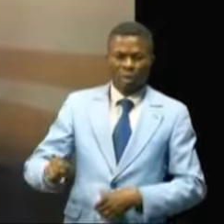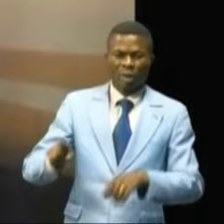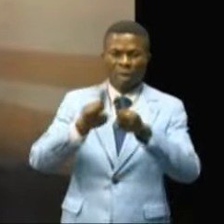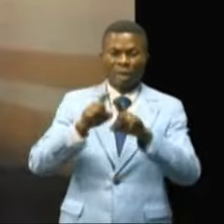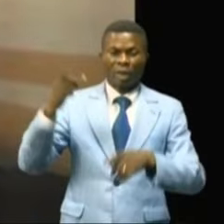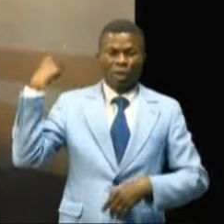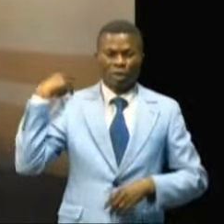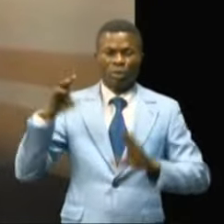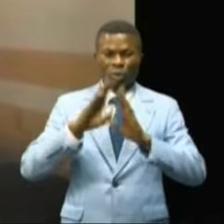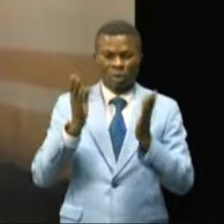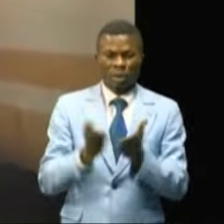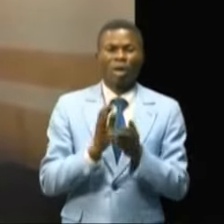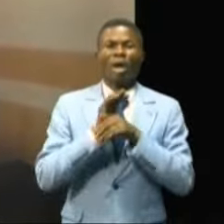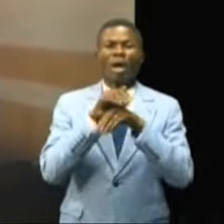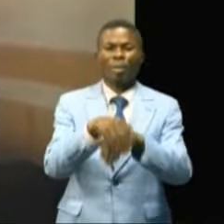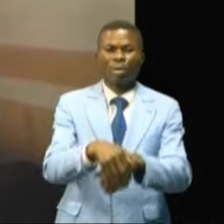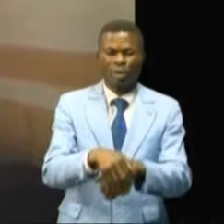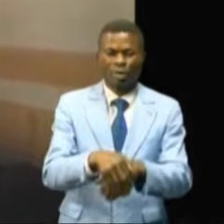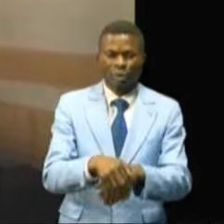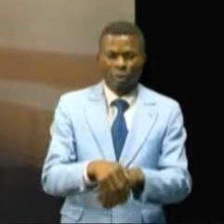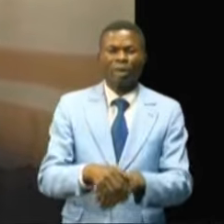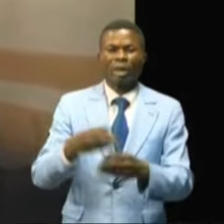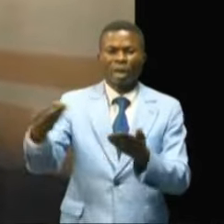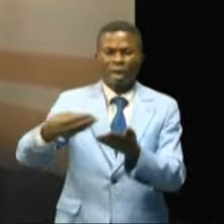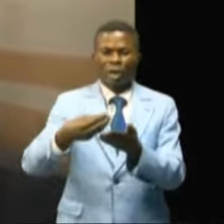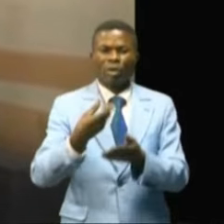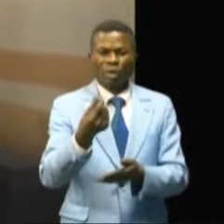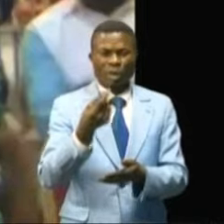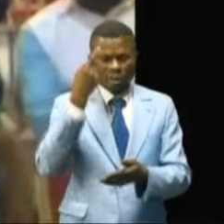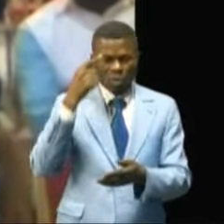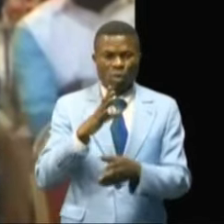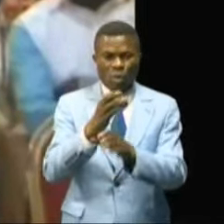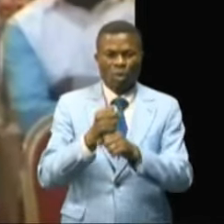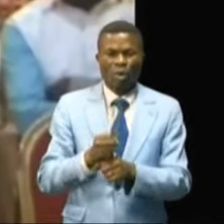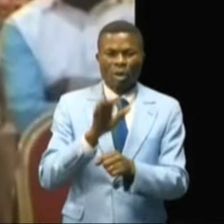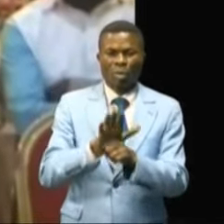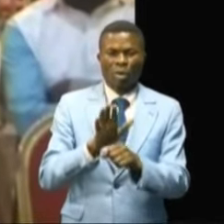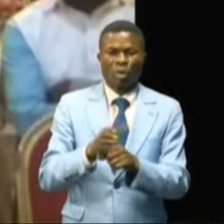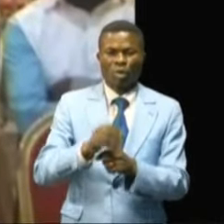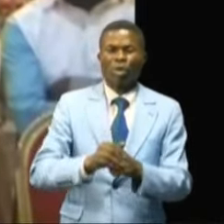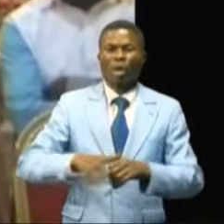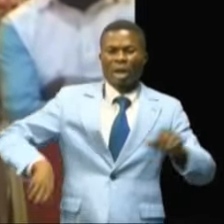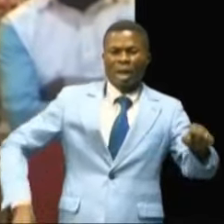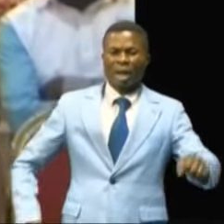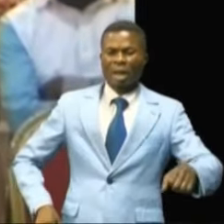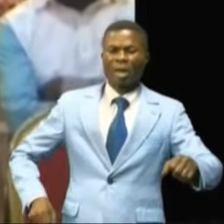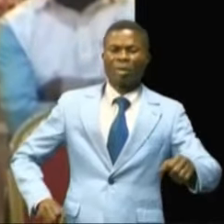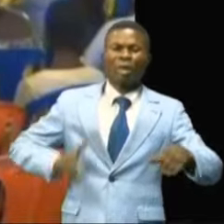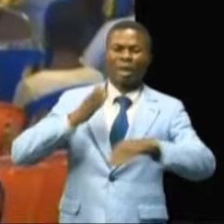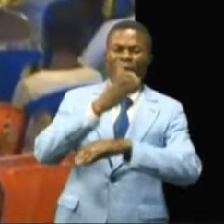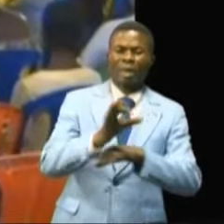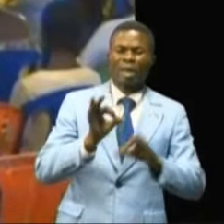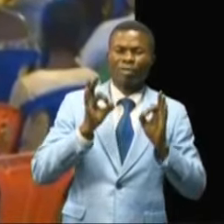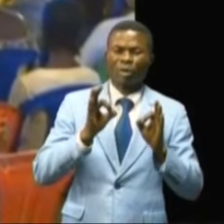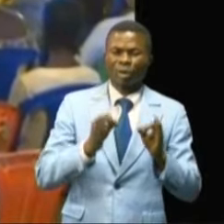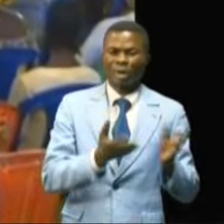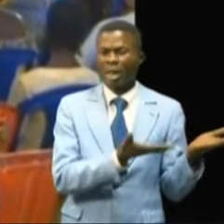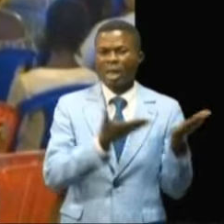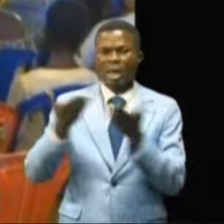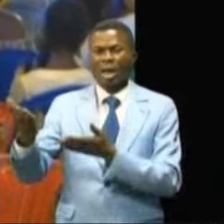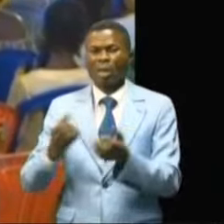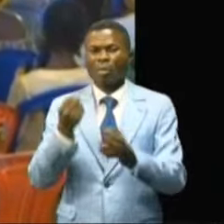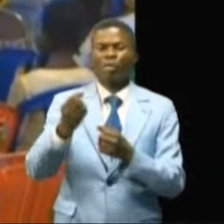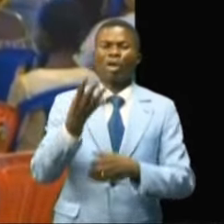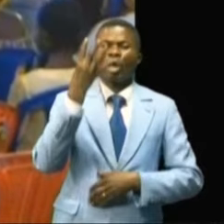notables à participer à la collecte des fonds dans le but d'acquérir un nouveau bac avec possibilité de transporter 4